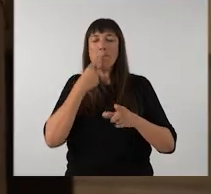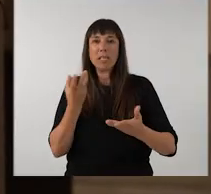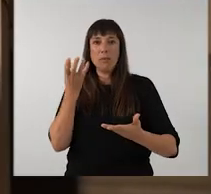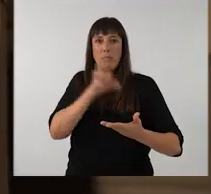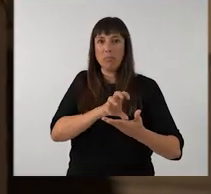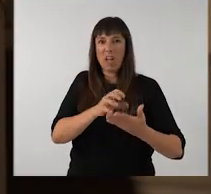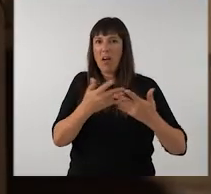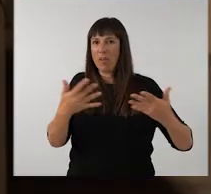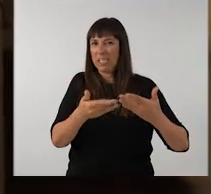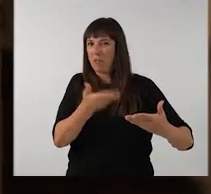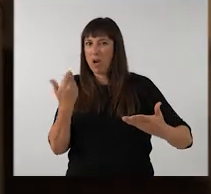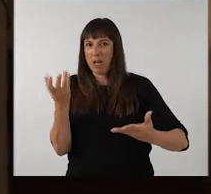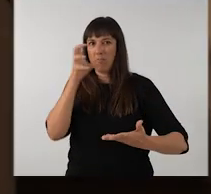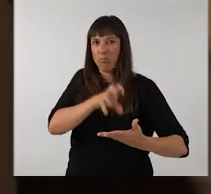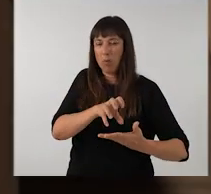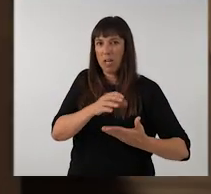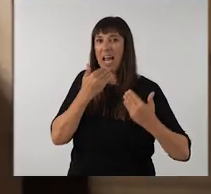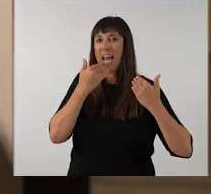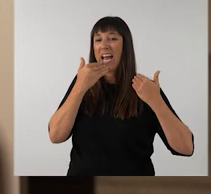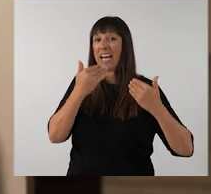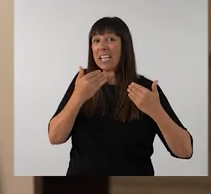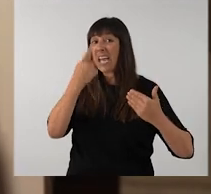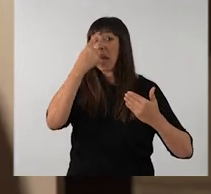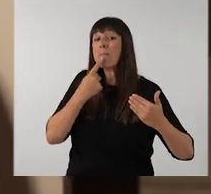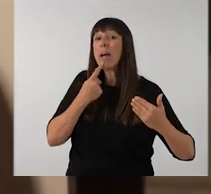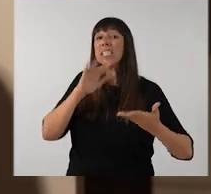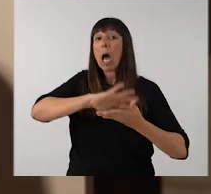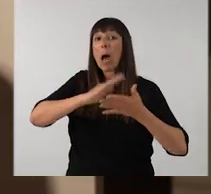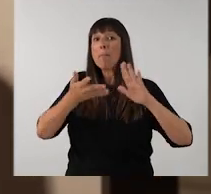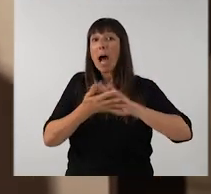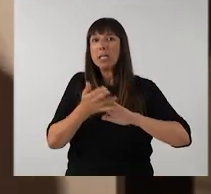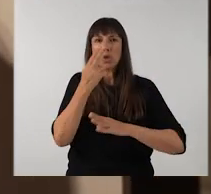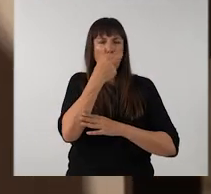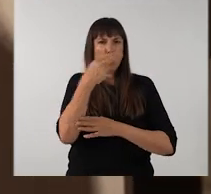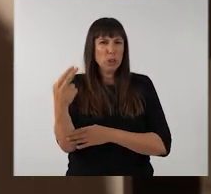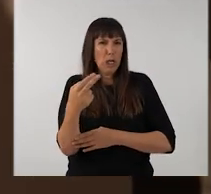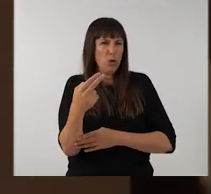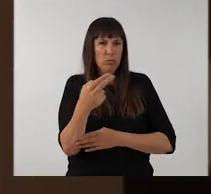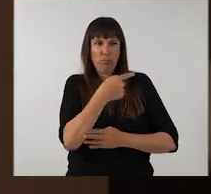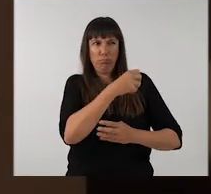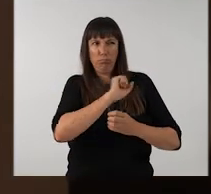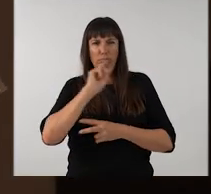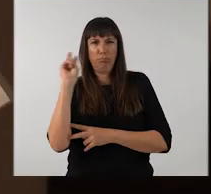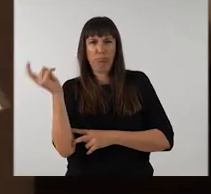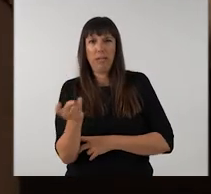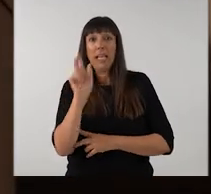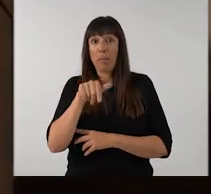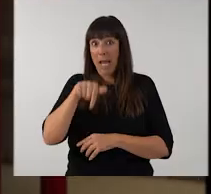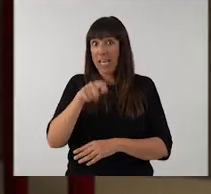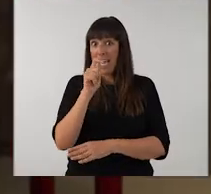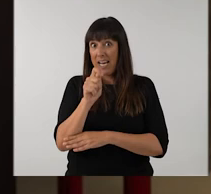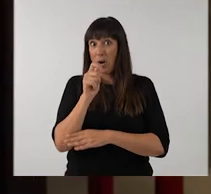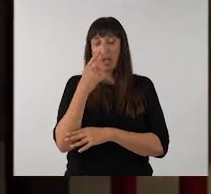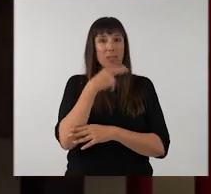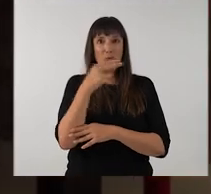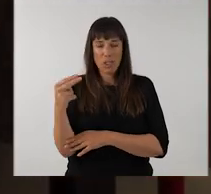doncs, del Reina Sofia, del Museu del Vaticà, de la Thyssen i també del retaule que hi ha aquí, al Museu de Granollers, mans